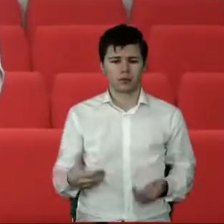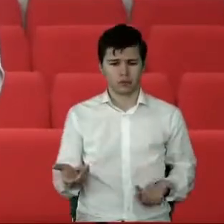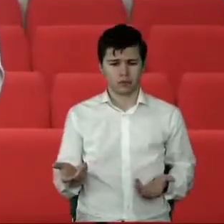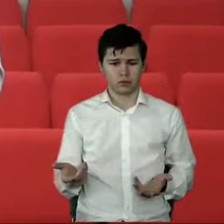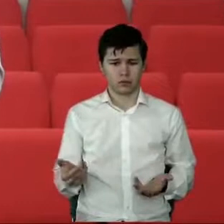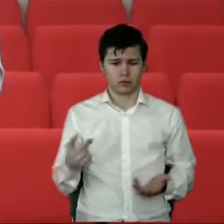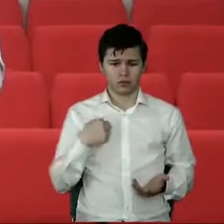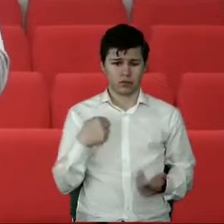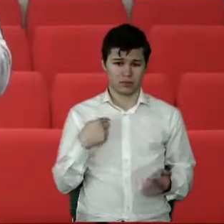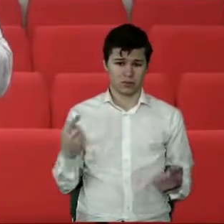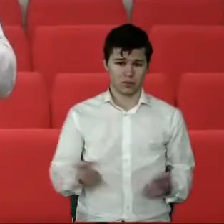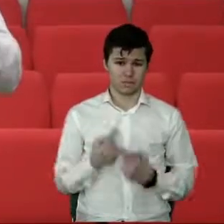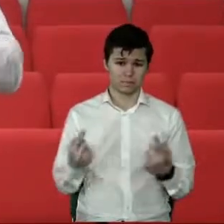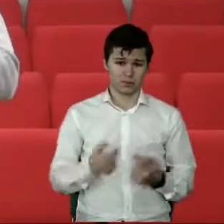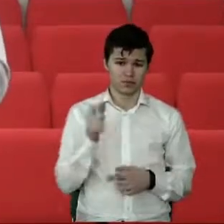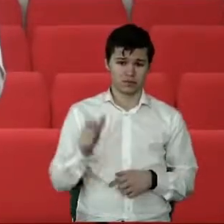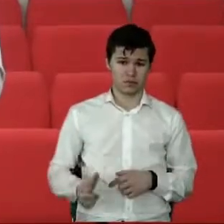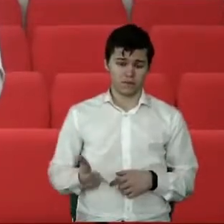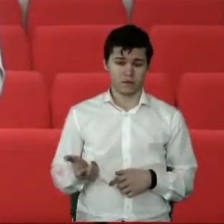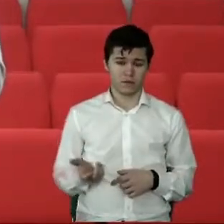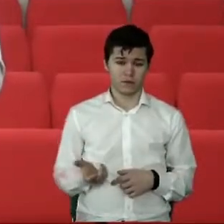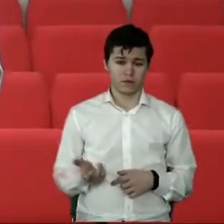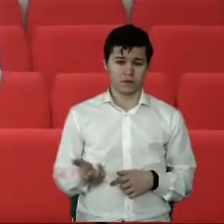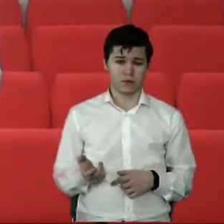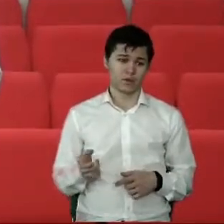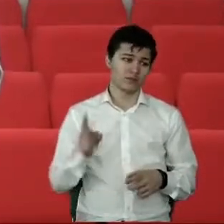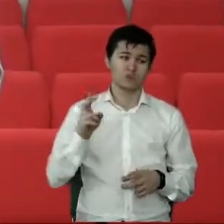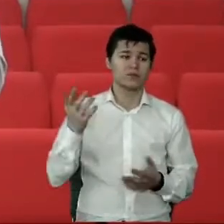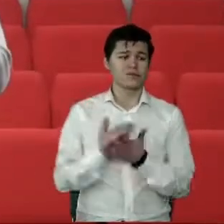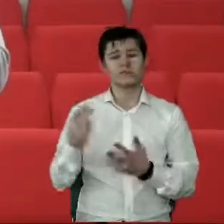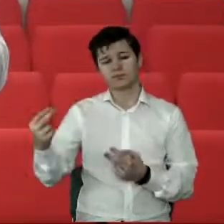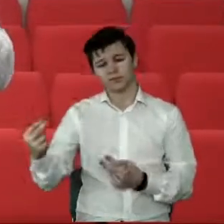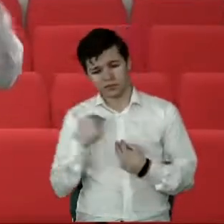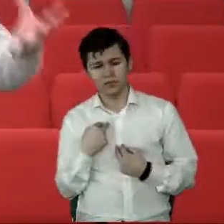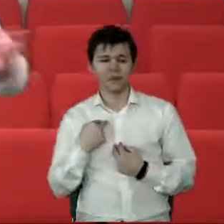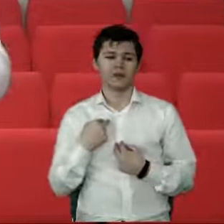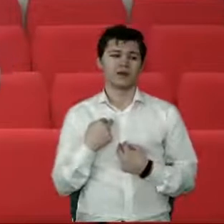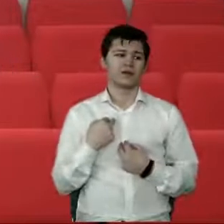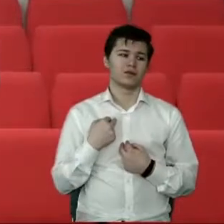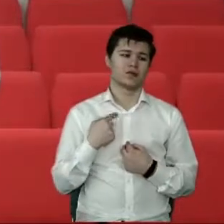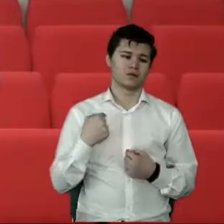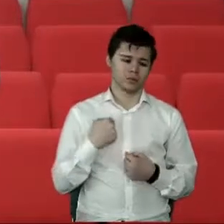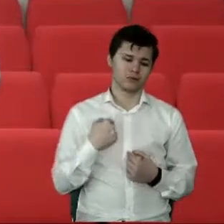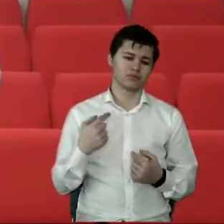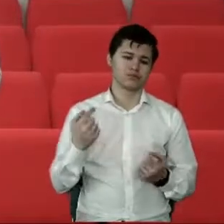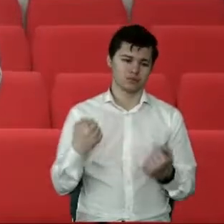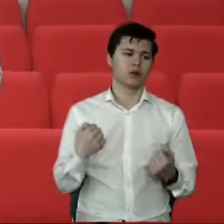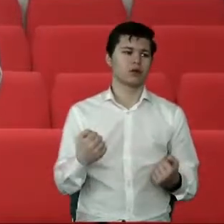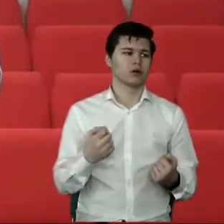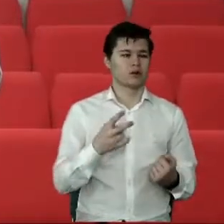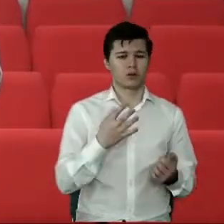человек. Возможно, более значимый в глазах от других людей, но более мелкий в глазах других людей.